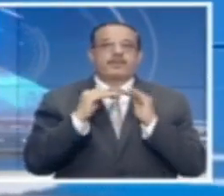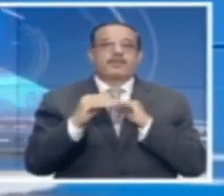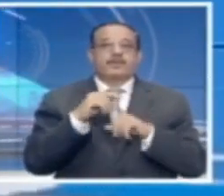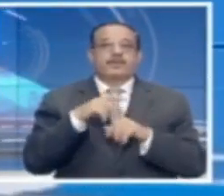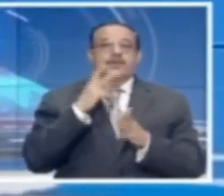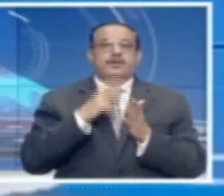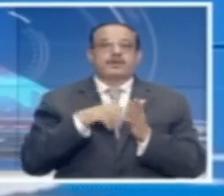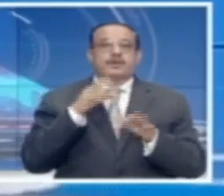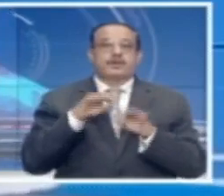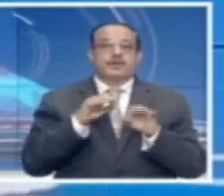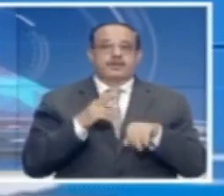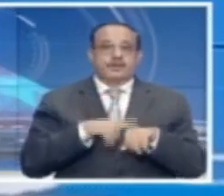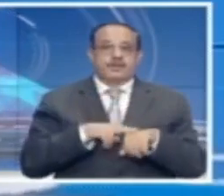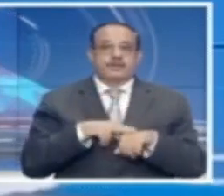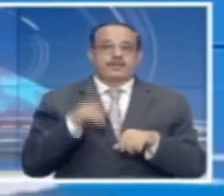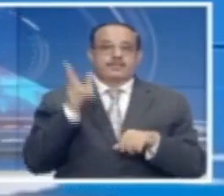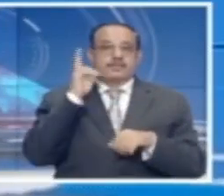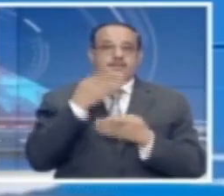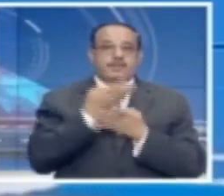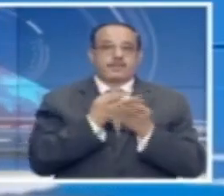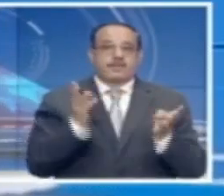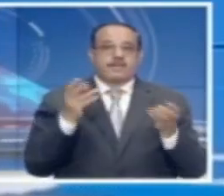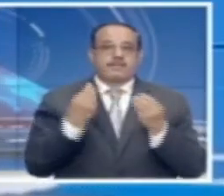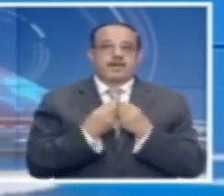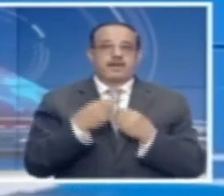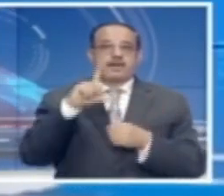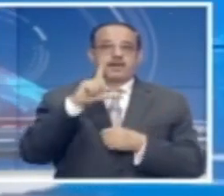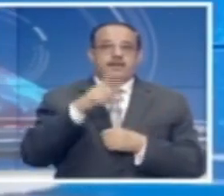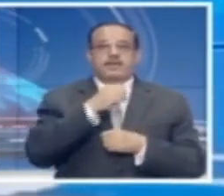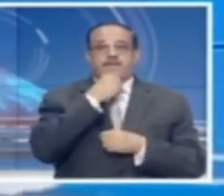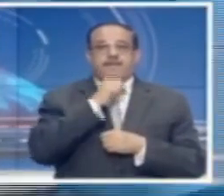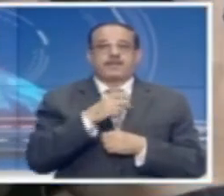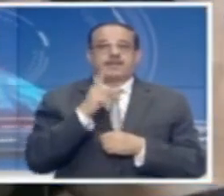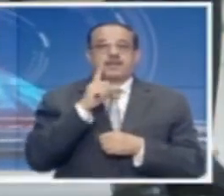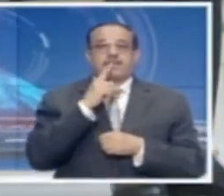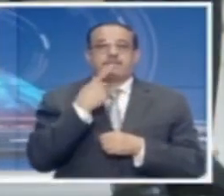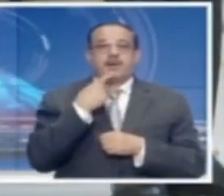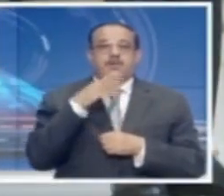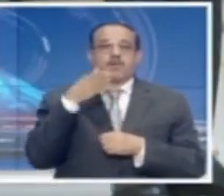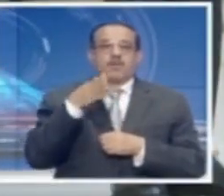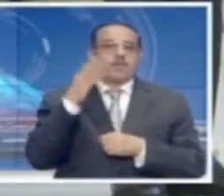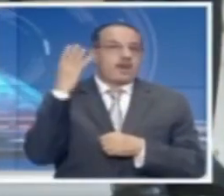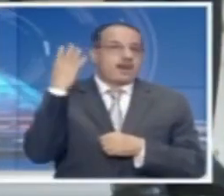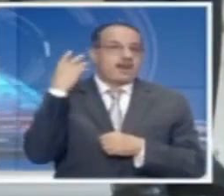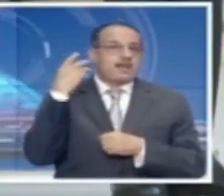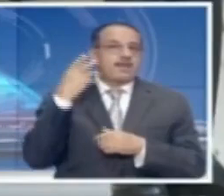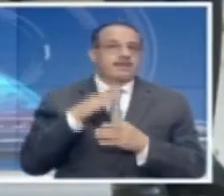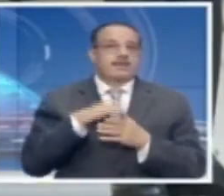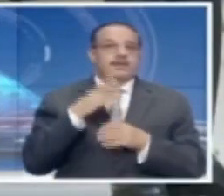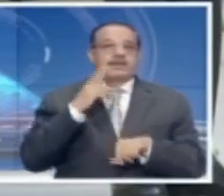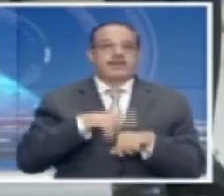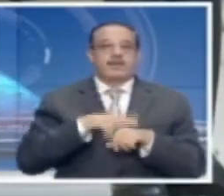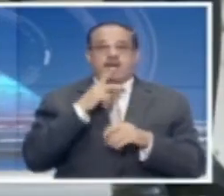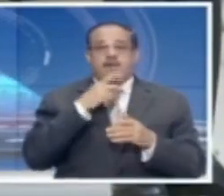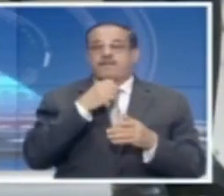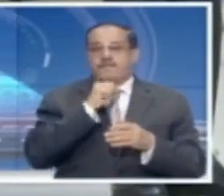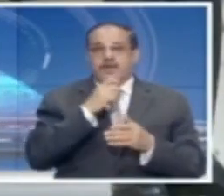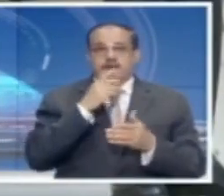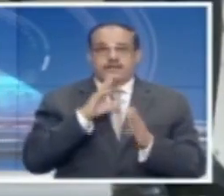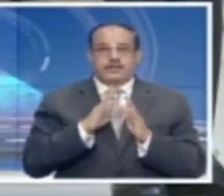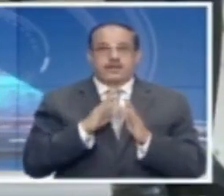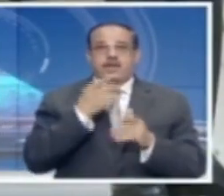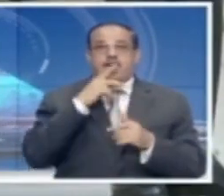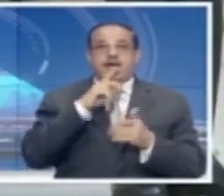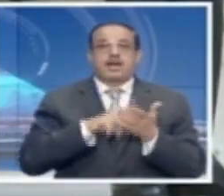الاستقرار وتعزيز قرارها السياسي. جاء ذلك خلال مؤتمر صحفي مع الرئيس الفرنسي مانويل ماكرو بباريس،